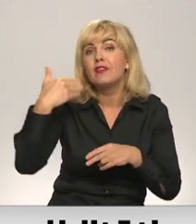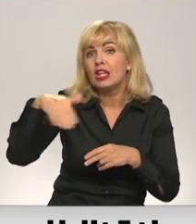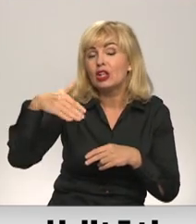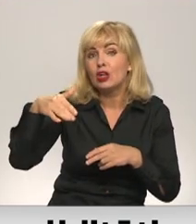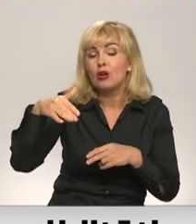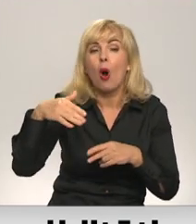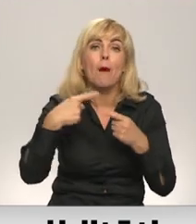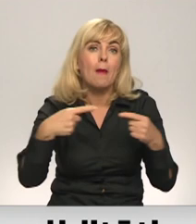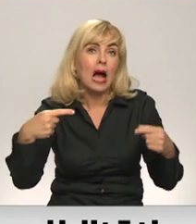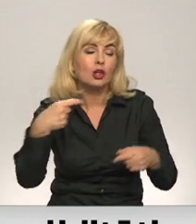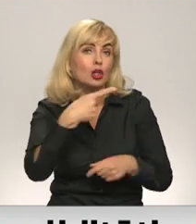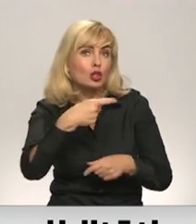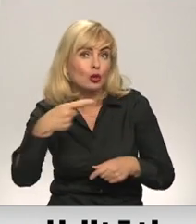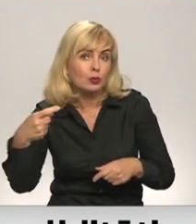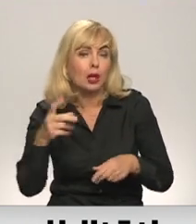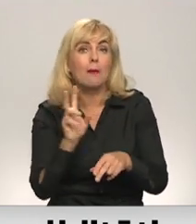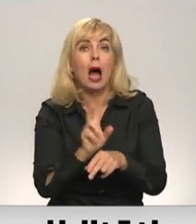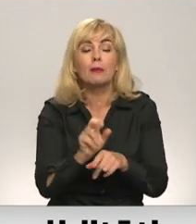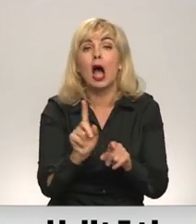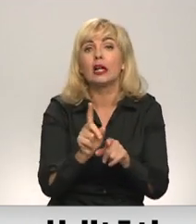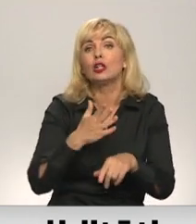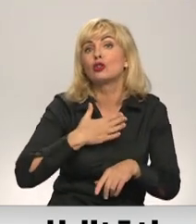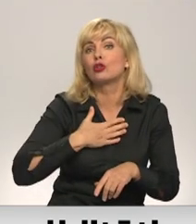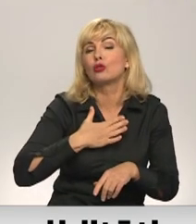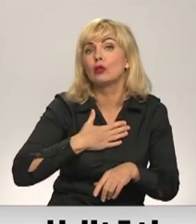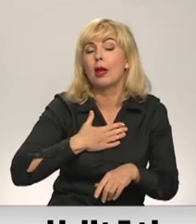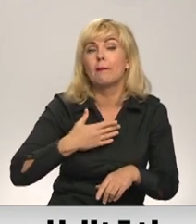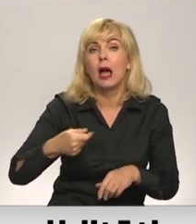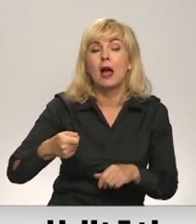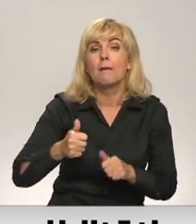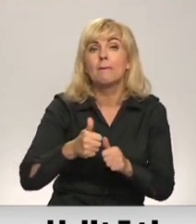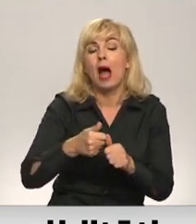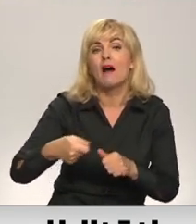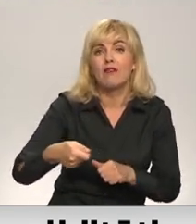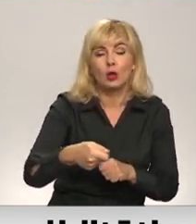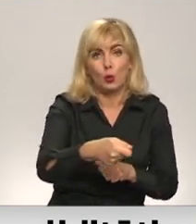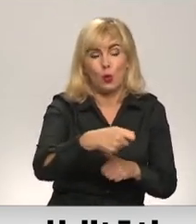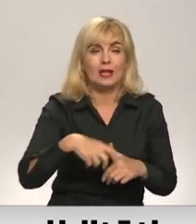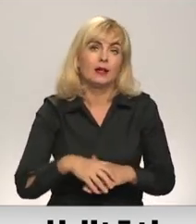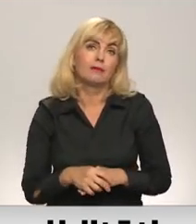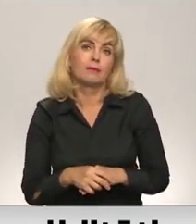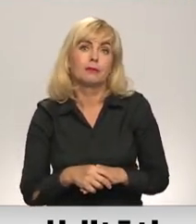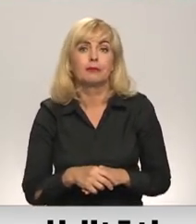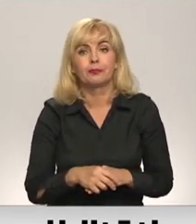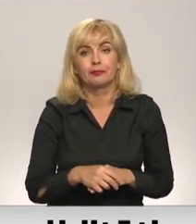labprāt arī uzņem apmeklētājus ar suņiem pavadoņiem. Linda Spundiņa, Ingus Graudiņš, speciāli Latvijas televīzijai.